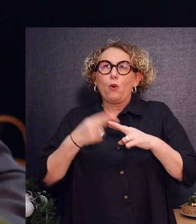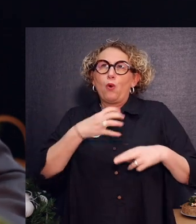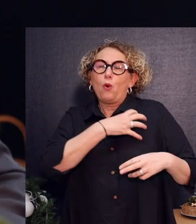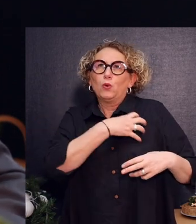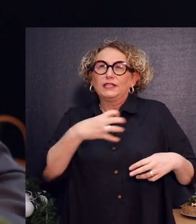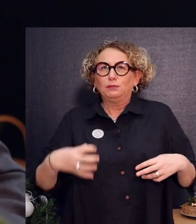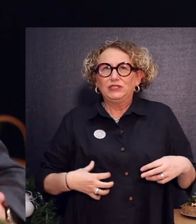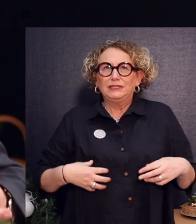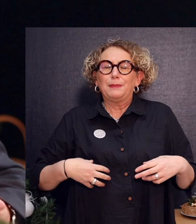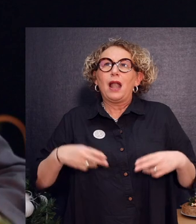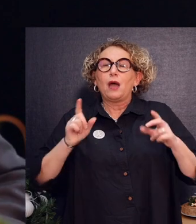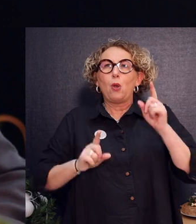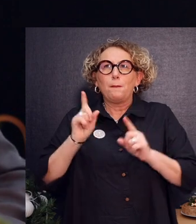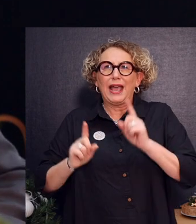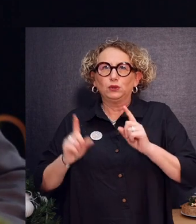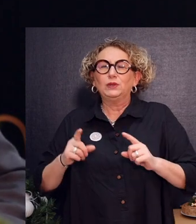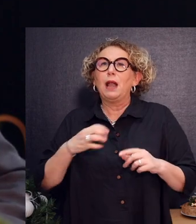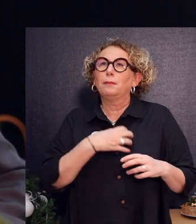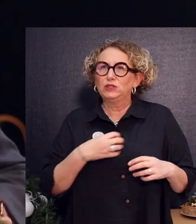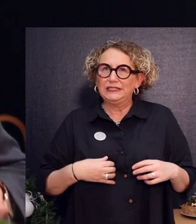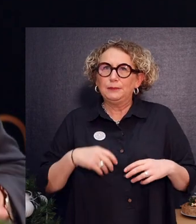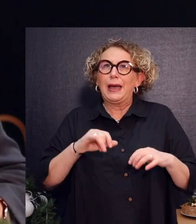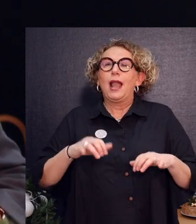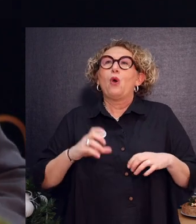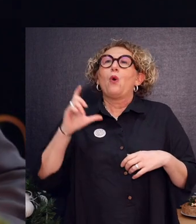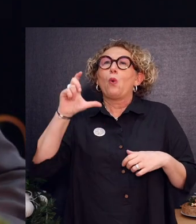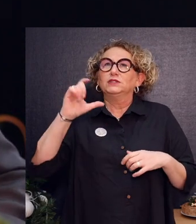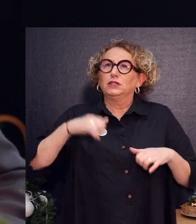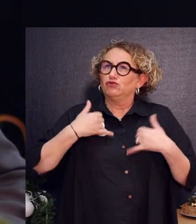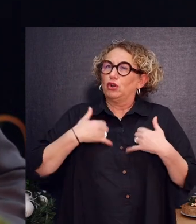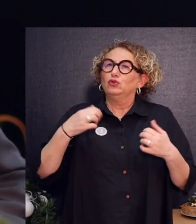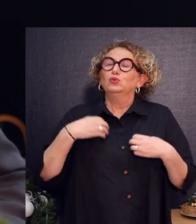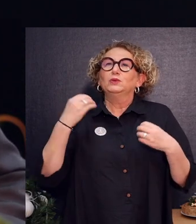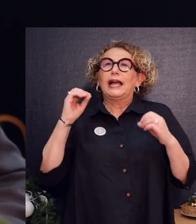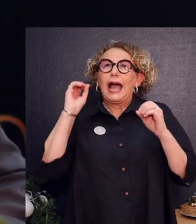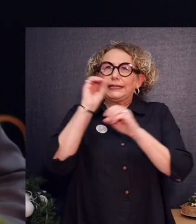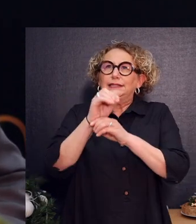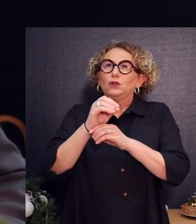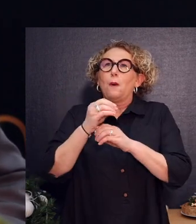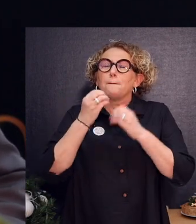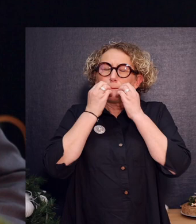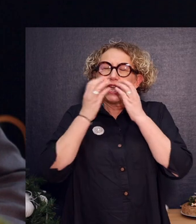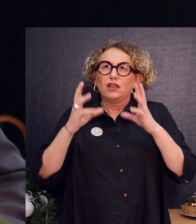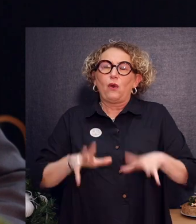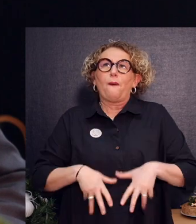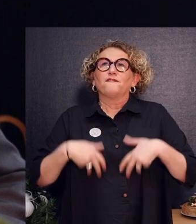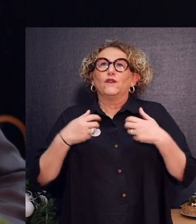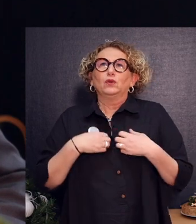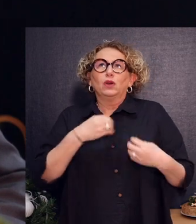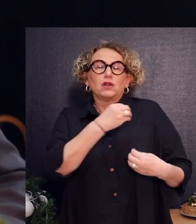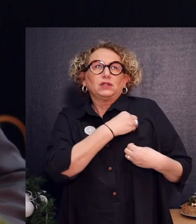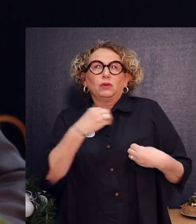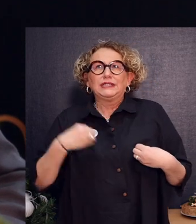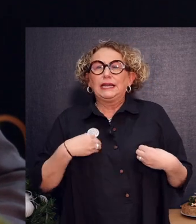conseil municipal, du personnel communal, de notre conseil des jeunes, vous adressons nos meilleurs vœux